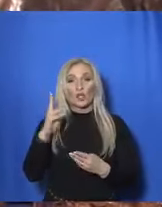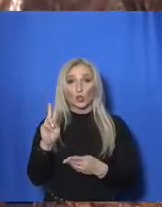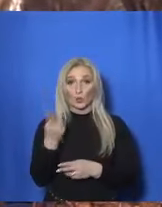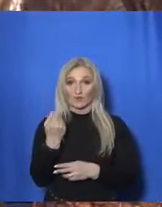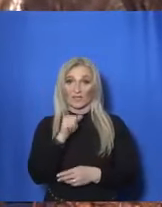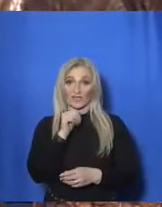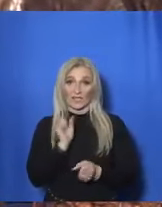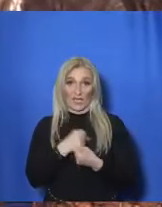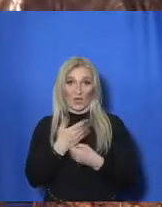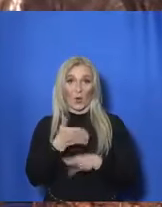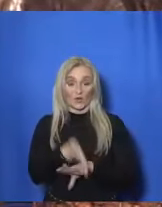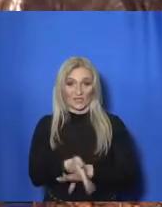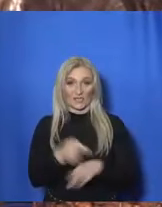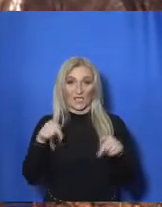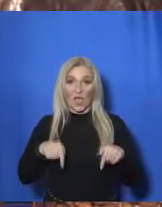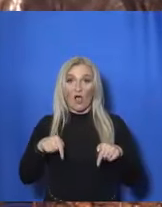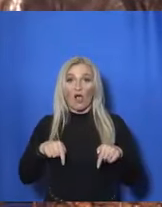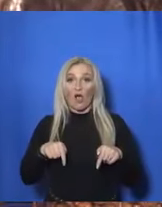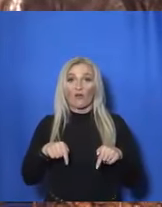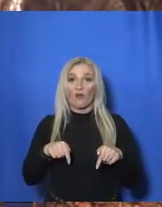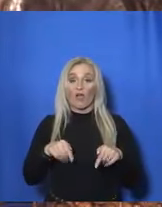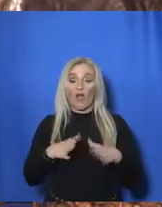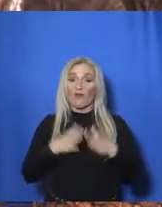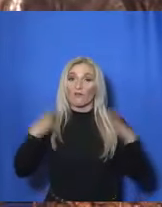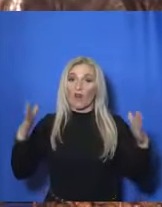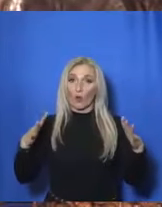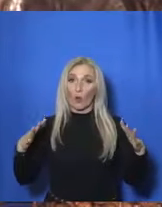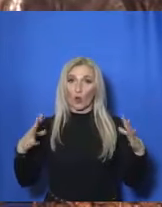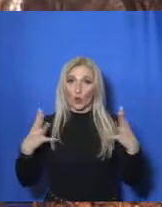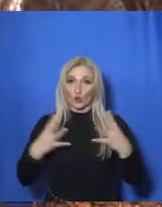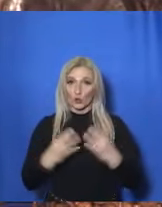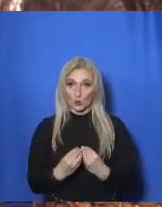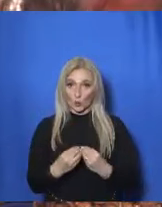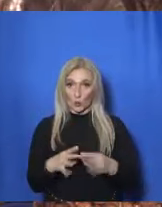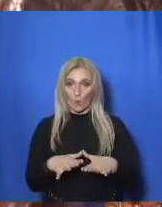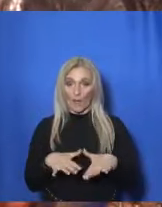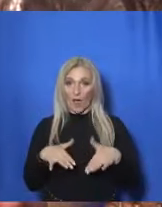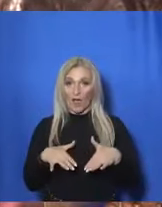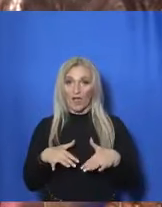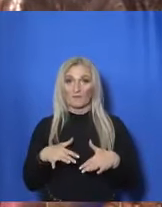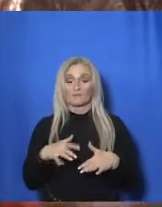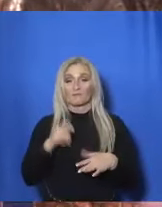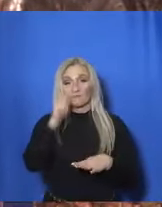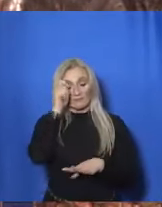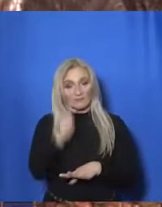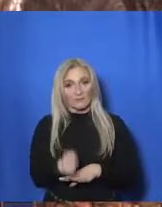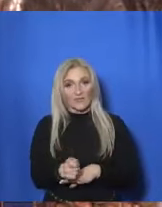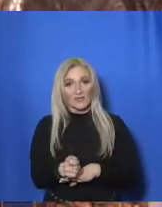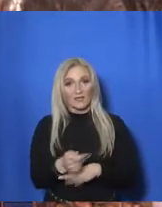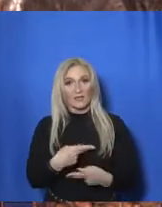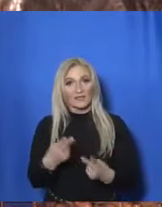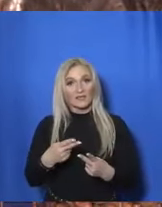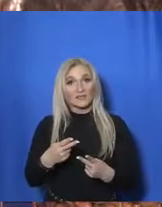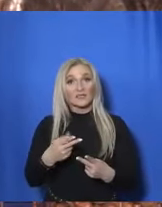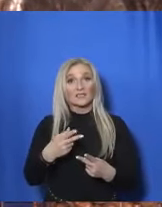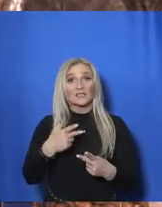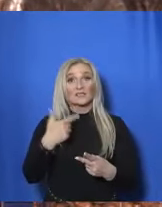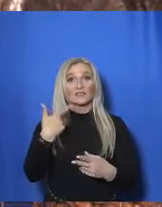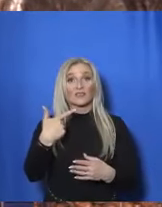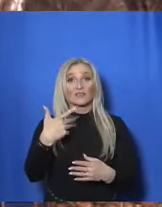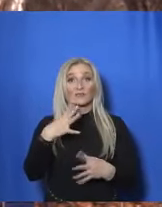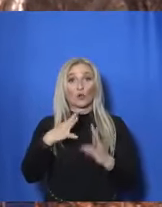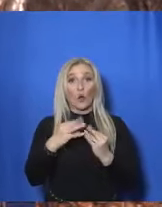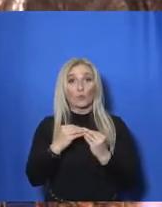i gosti ovoga velebnog skupa, cijenjeni izaslanici 20. općeg